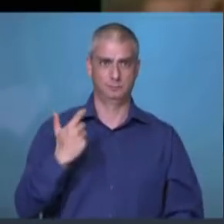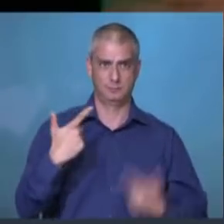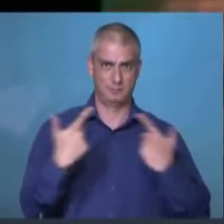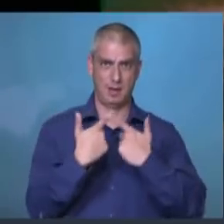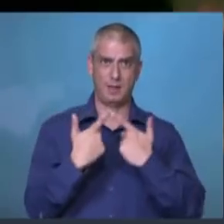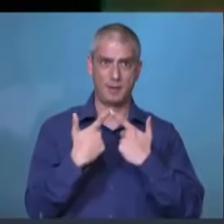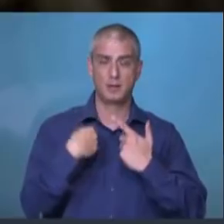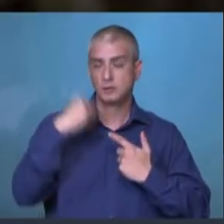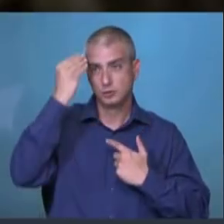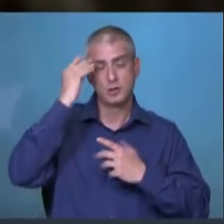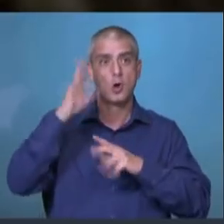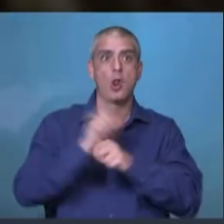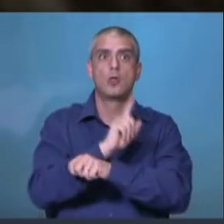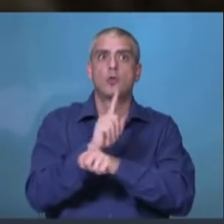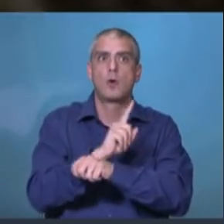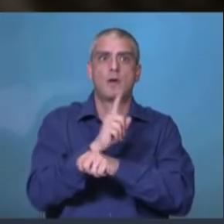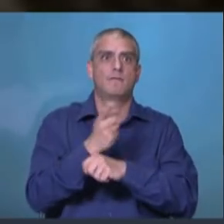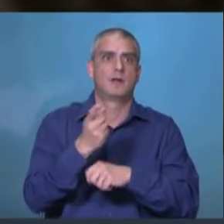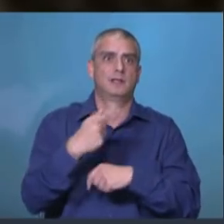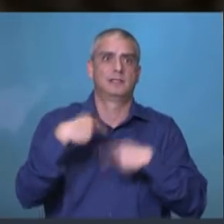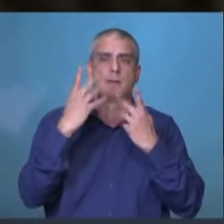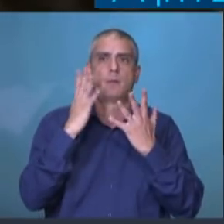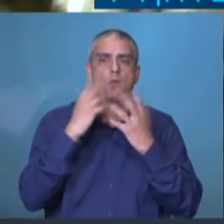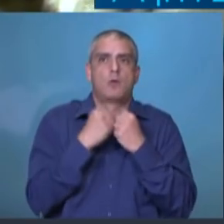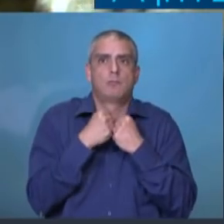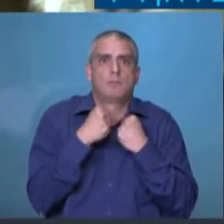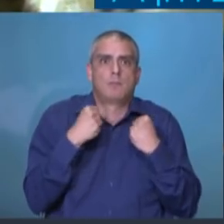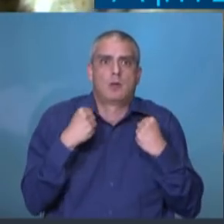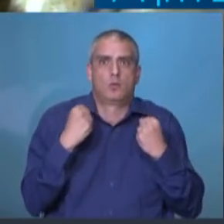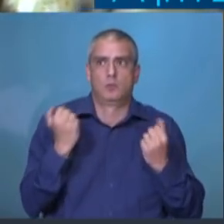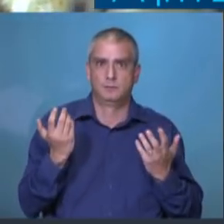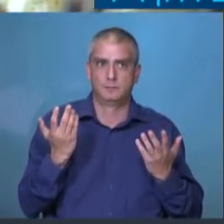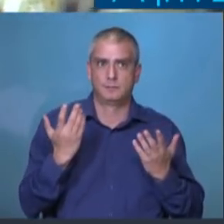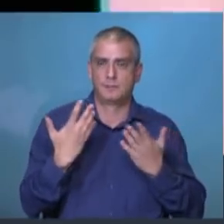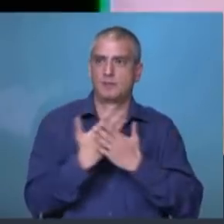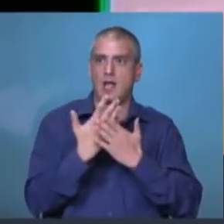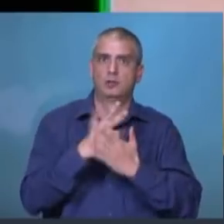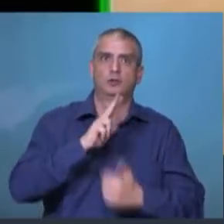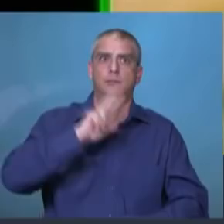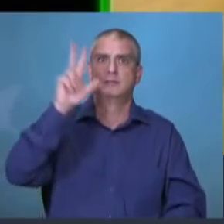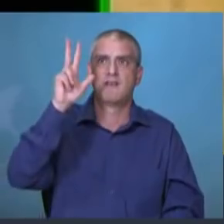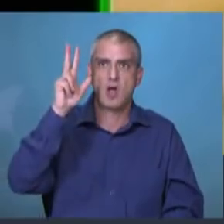8. אני זוכרת את כל התקופה הזאת, עם את הימים האלה מאוד מתוחים, חדשות מהצפון.